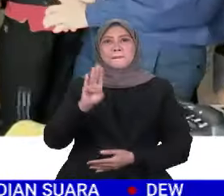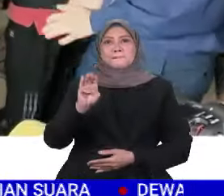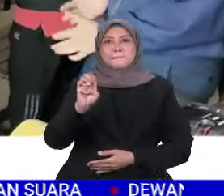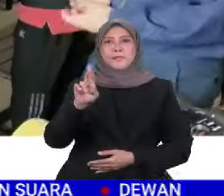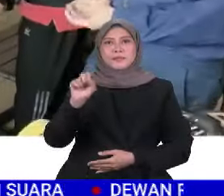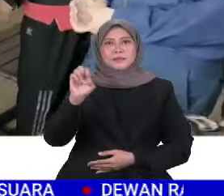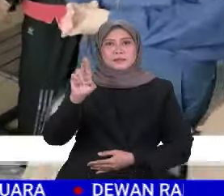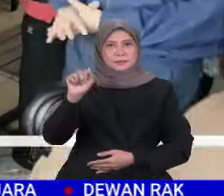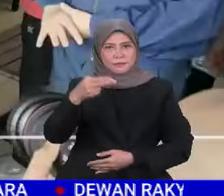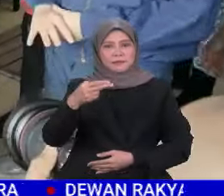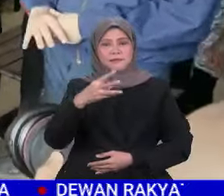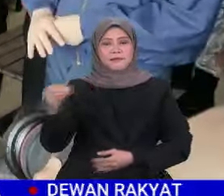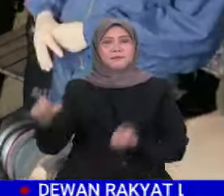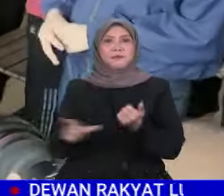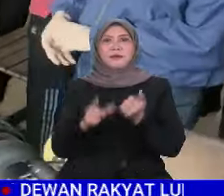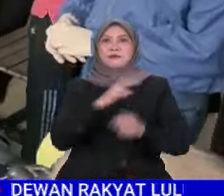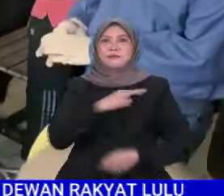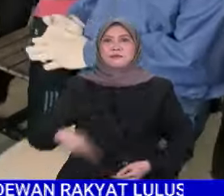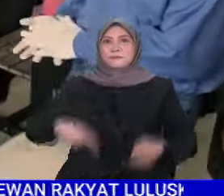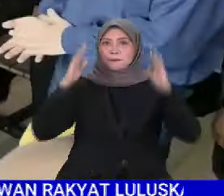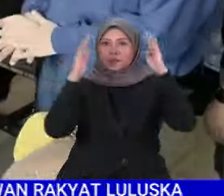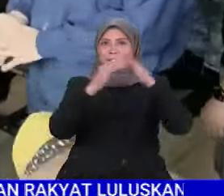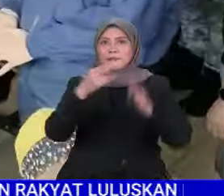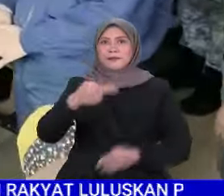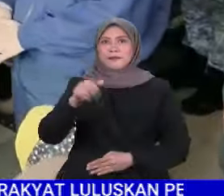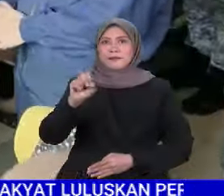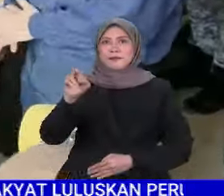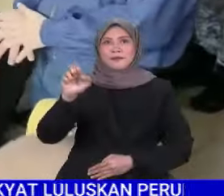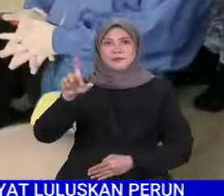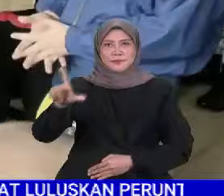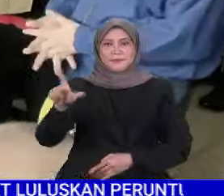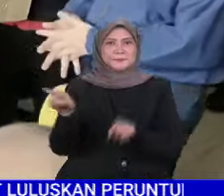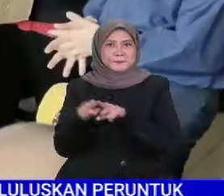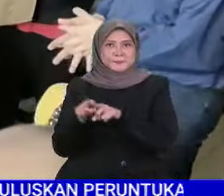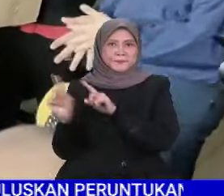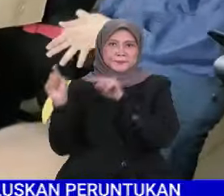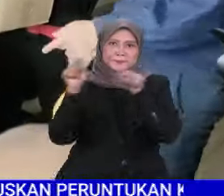Berserah. Berangkat sama pemangku Raja Pahang, Tengku Hassanal Ibrahim Alamsyah.